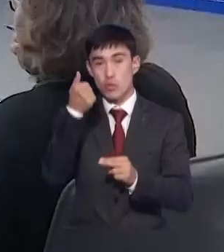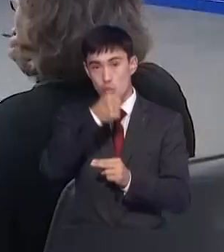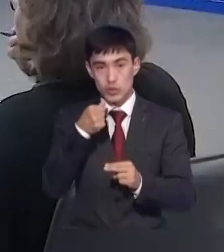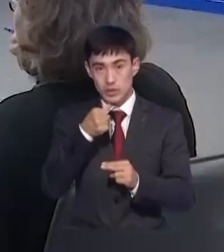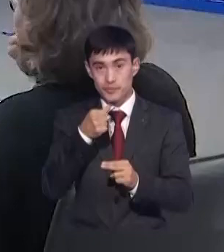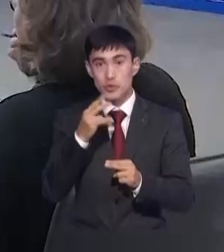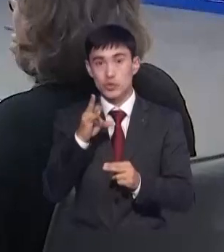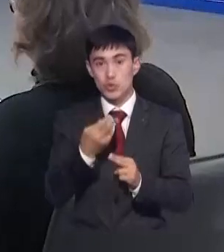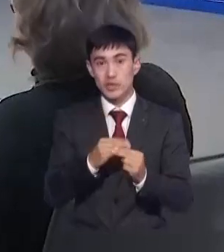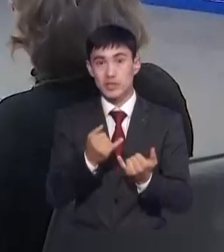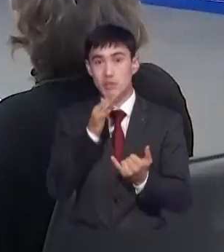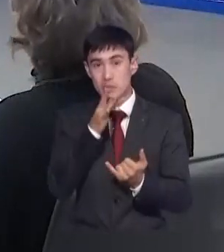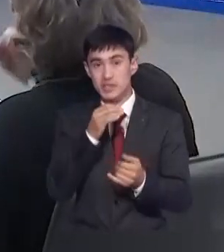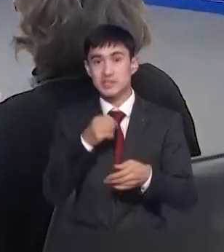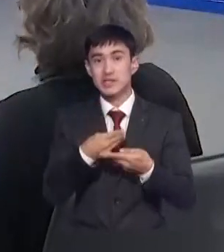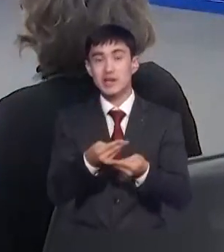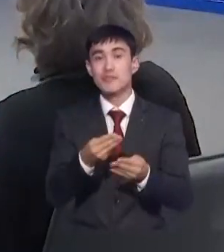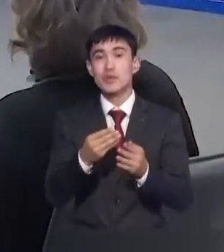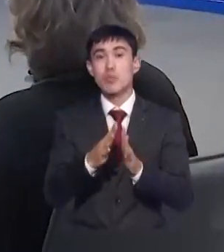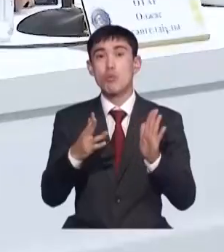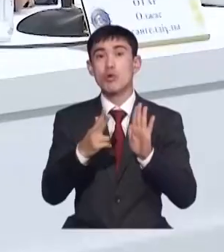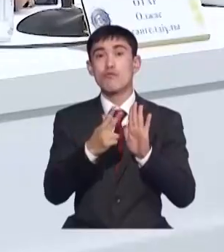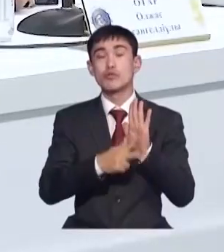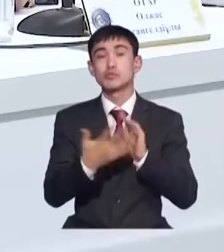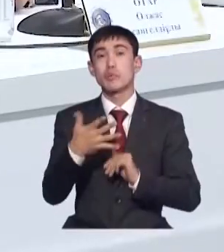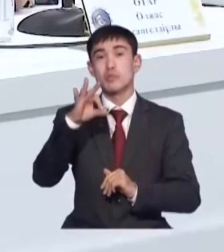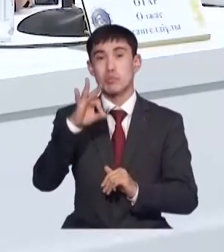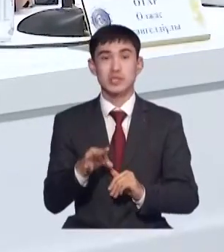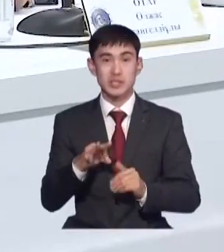года. Однако на данный момент сдали декларацию чуть более